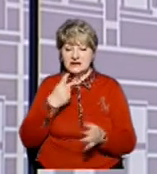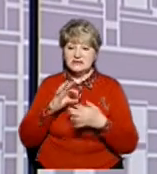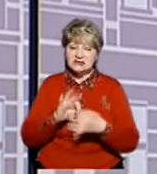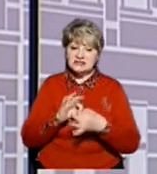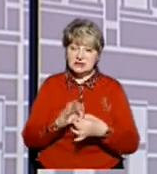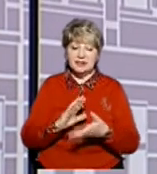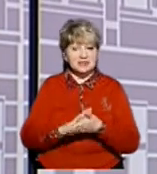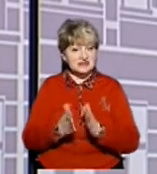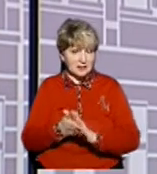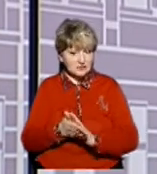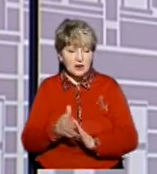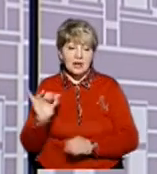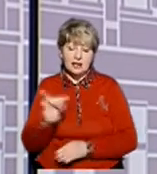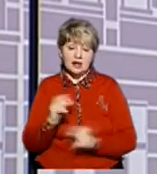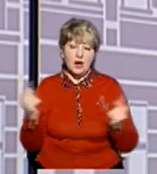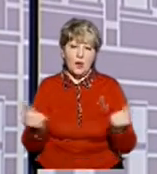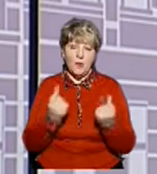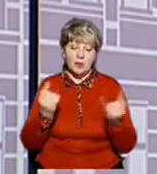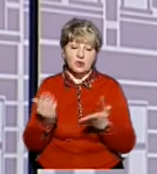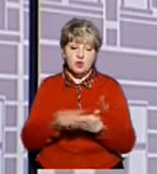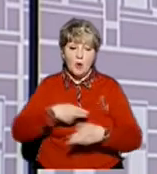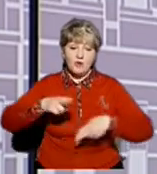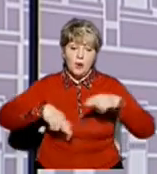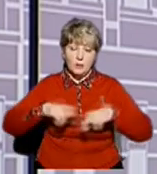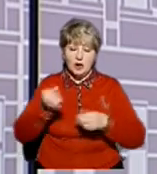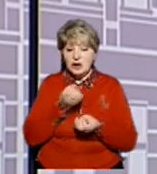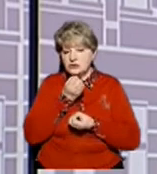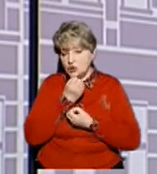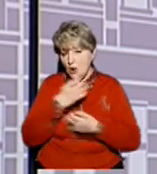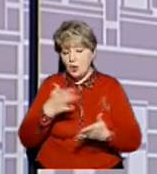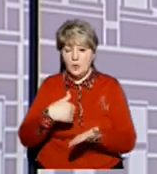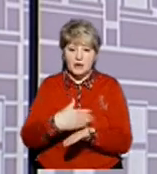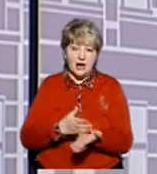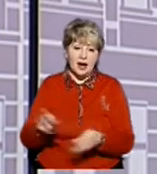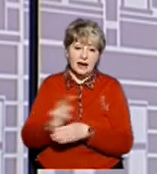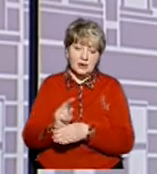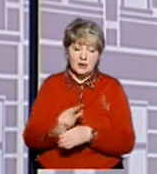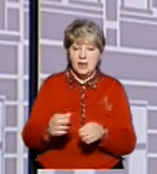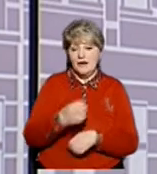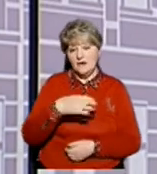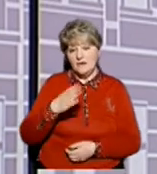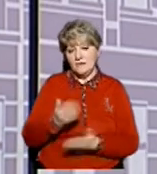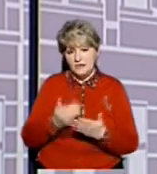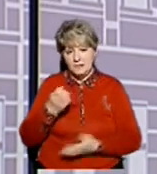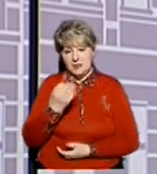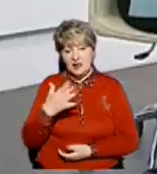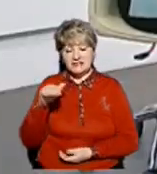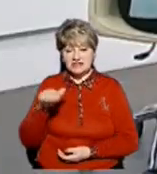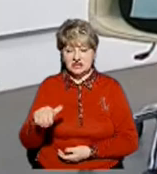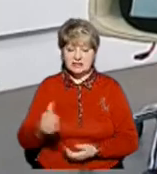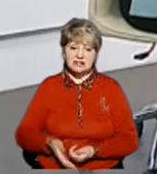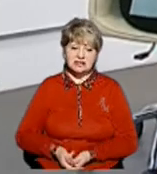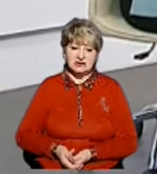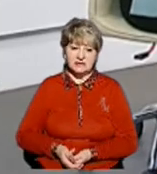від стану. І, звичайно, новобудови з хорошим якісним ремонтом від 15 тисяч.